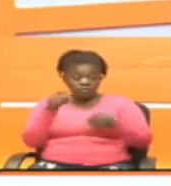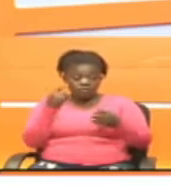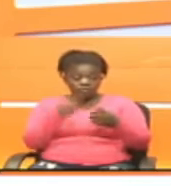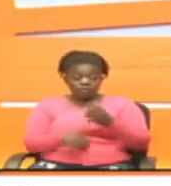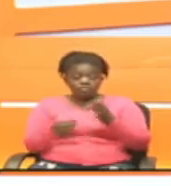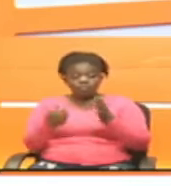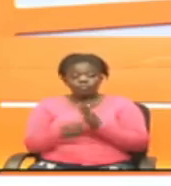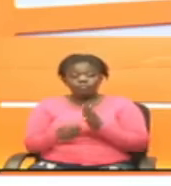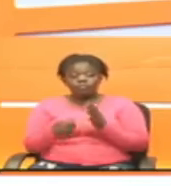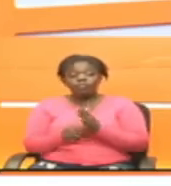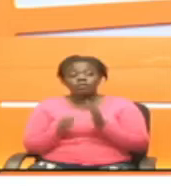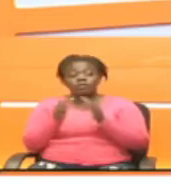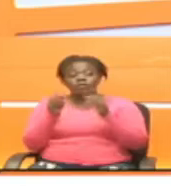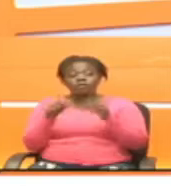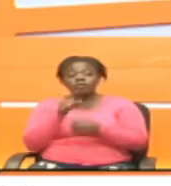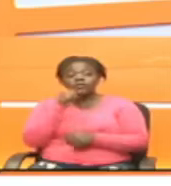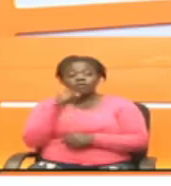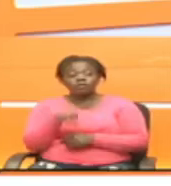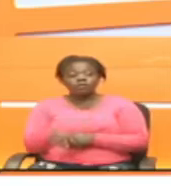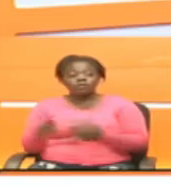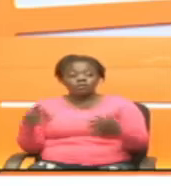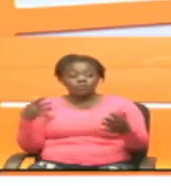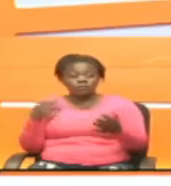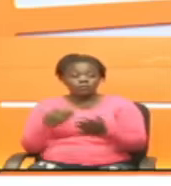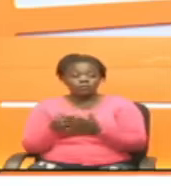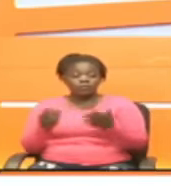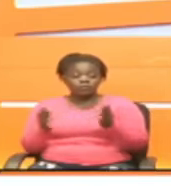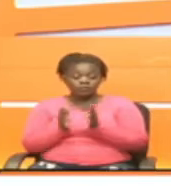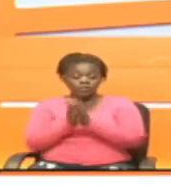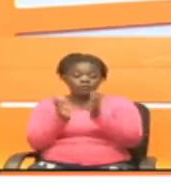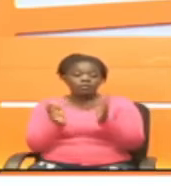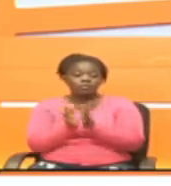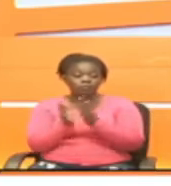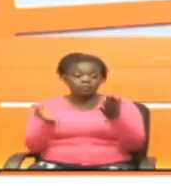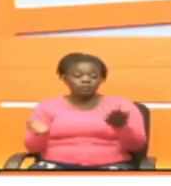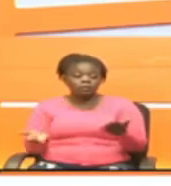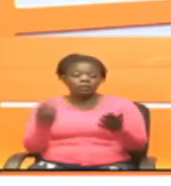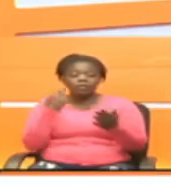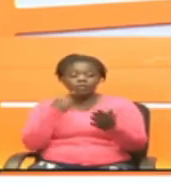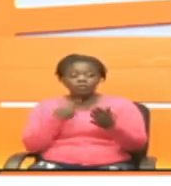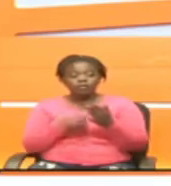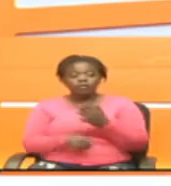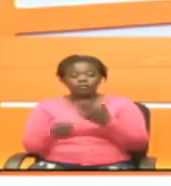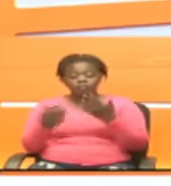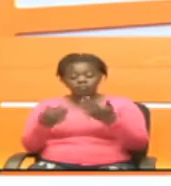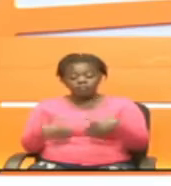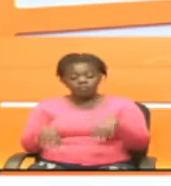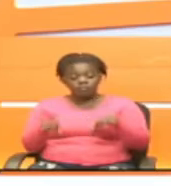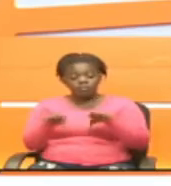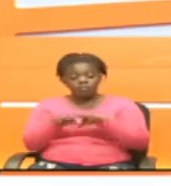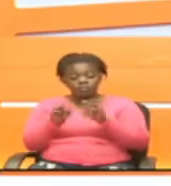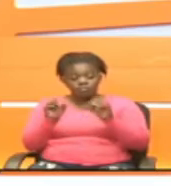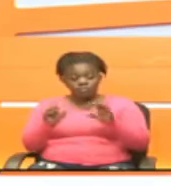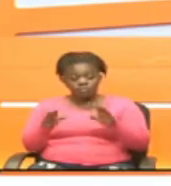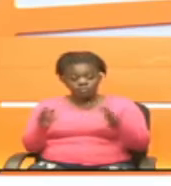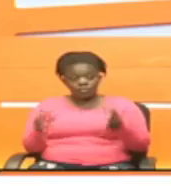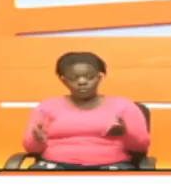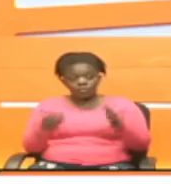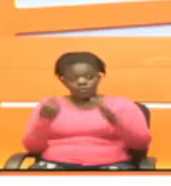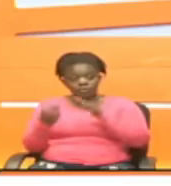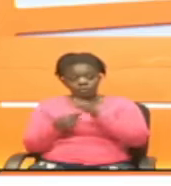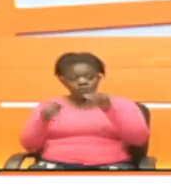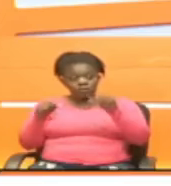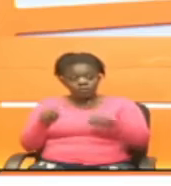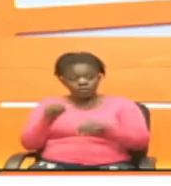bw'omu maka nga n'omusajja ono amaze ebbanga ng'ababuulira nti obutabanko buno ng'ababuulira embeera